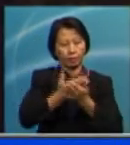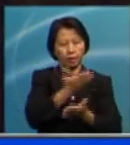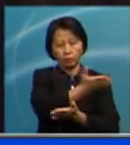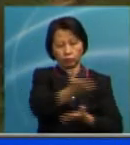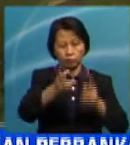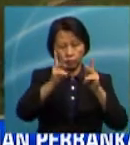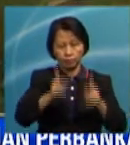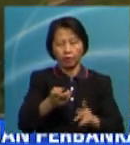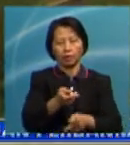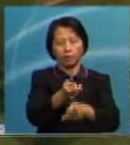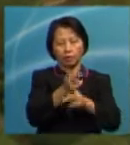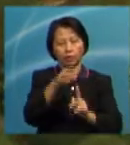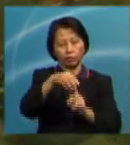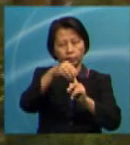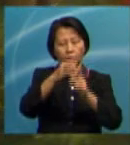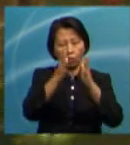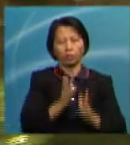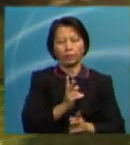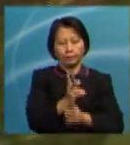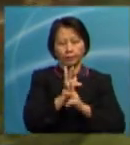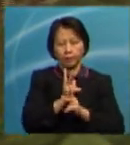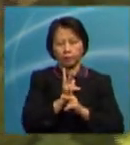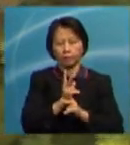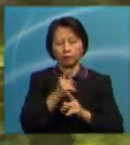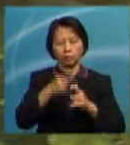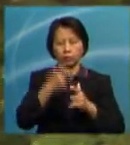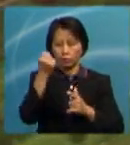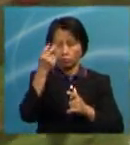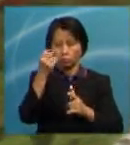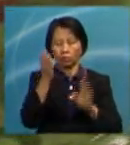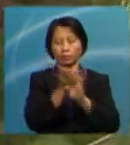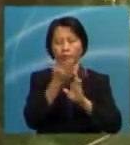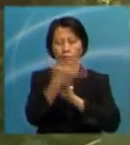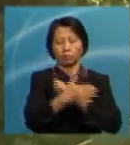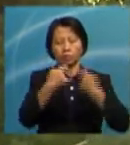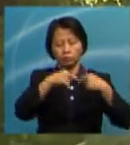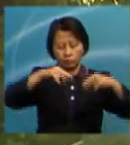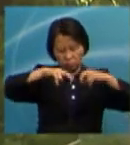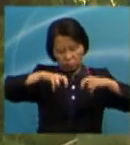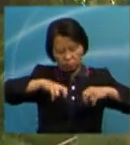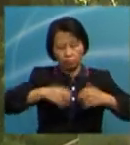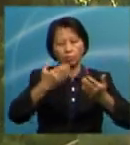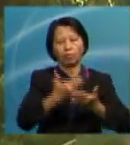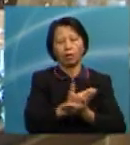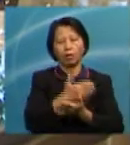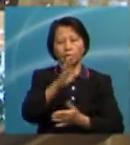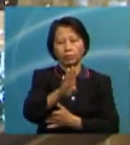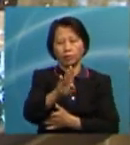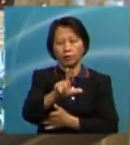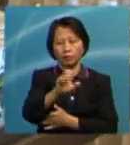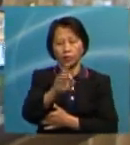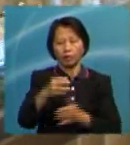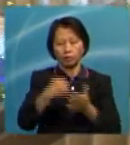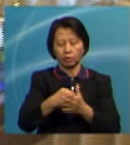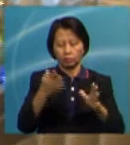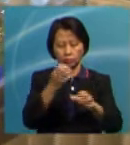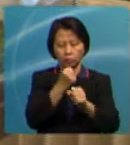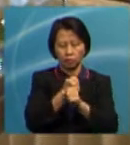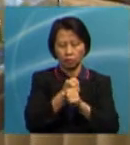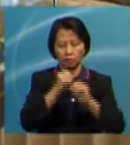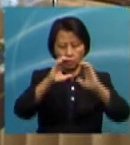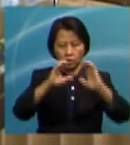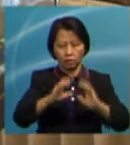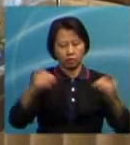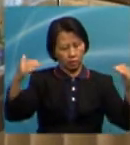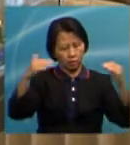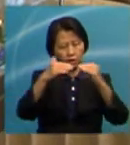khususnya para peminjam disember lalu P negara mengumumkan sedang mengkaji mekanisme baru blr dalam mendapatkan satu kadar